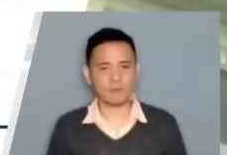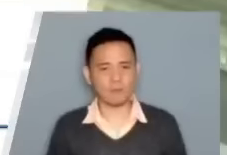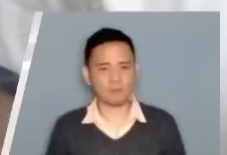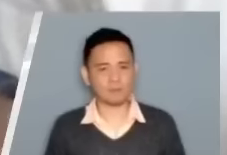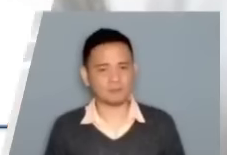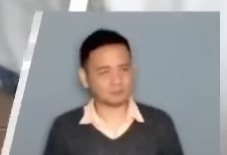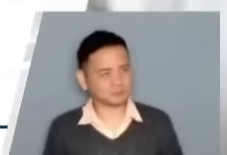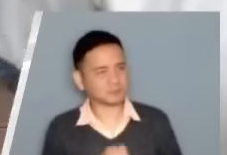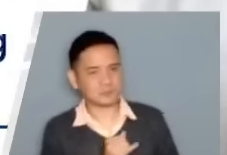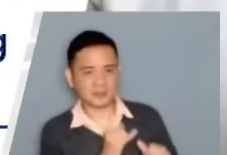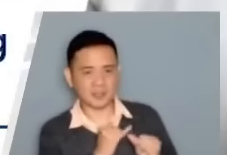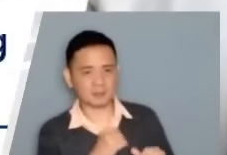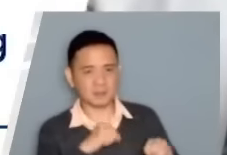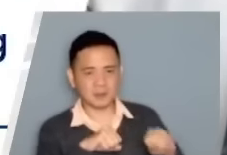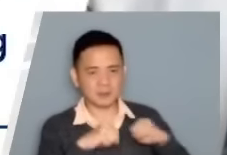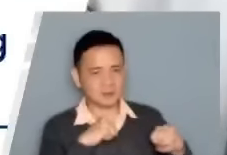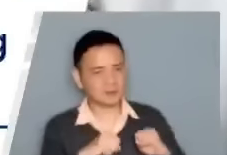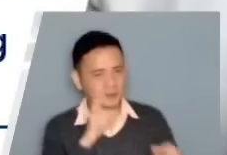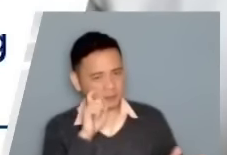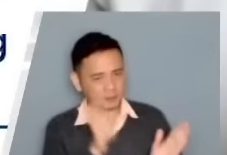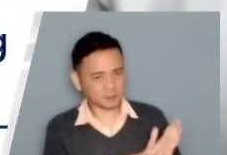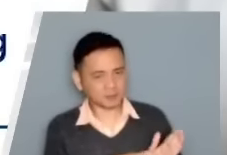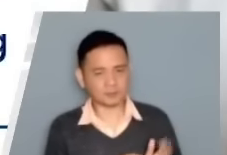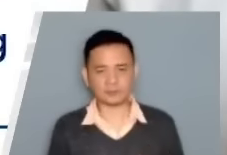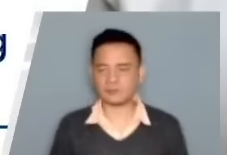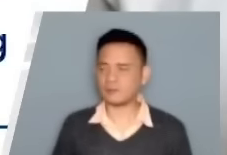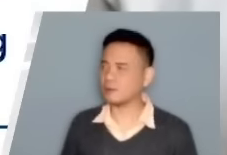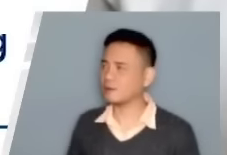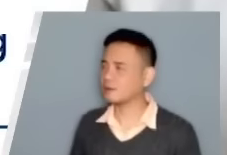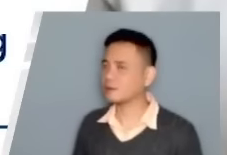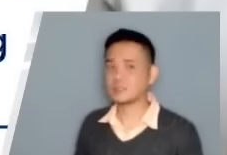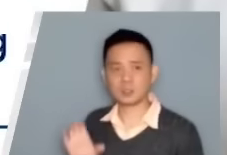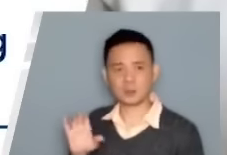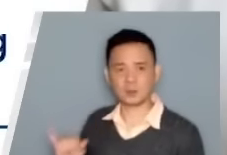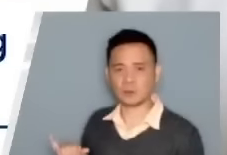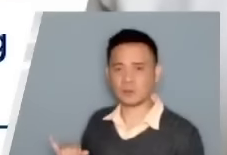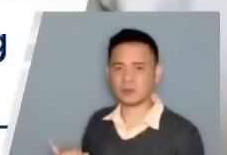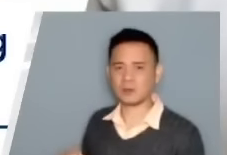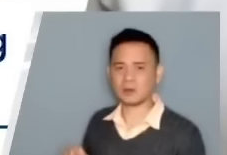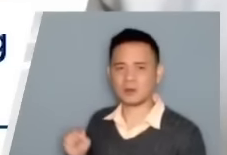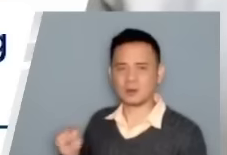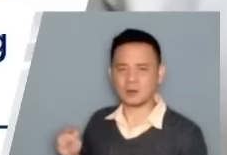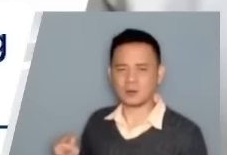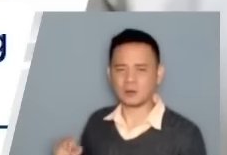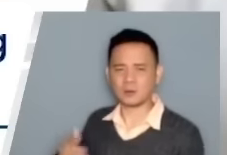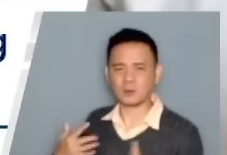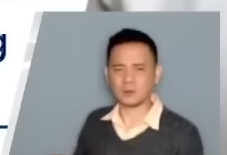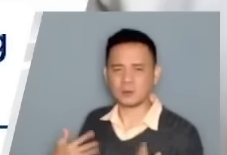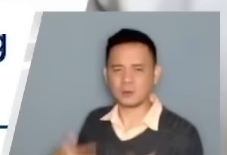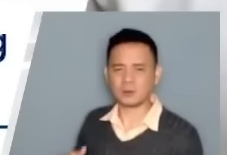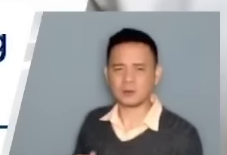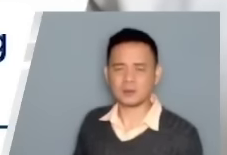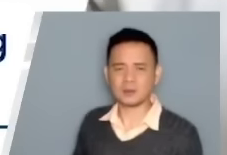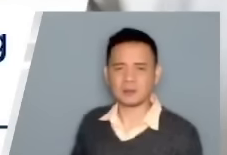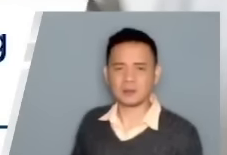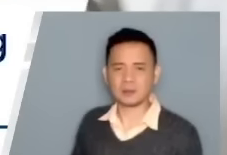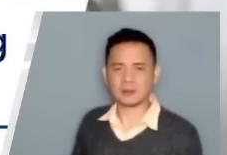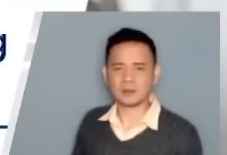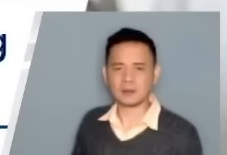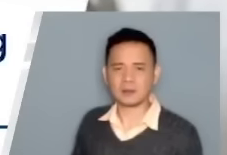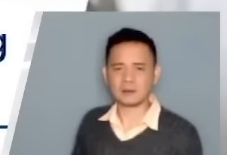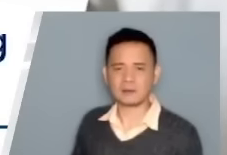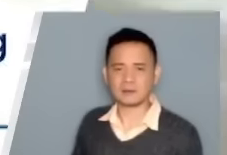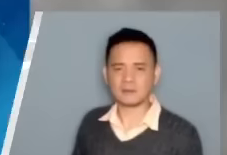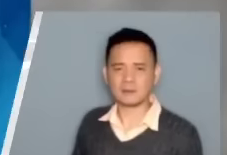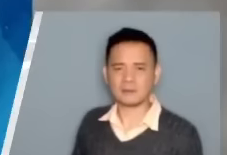aes isang nagdaog si kaloy na-realize gila pwede magalang lalaki pwede man siyang i-break natin ang